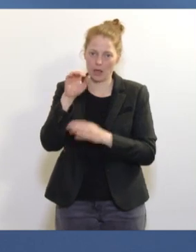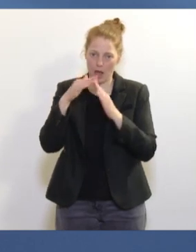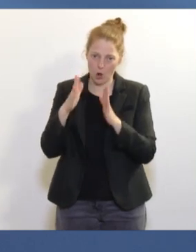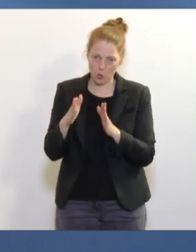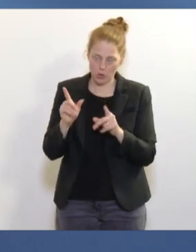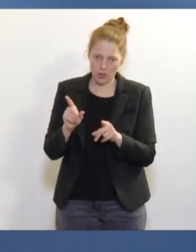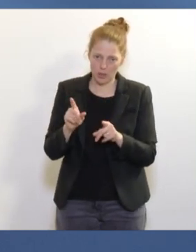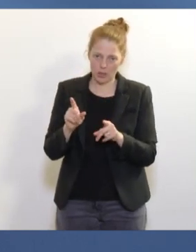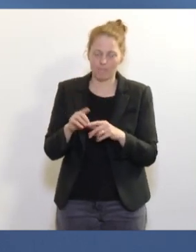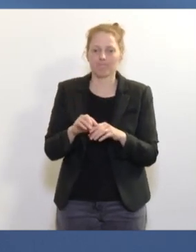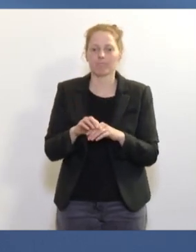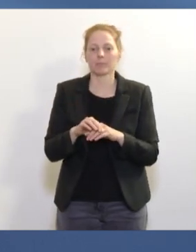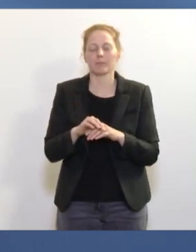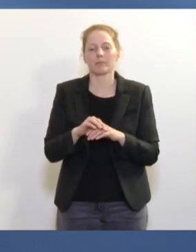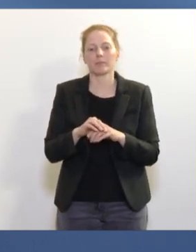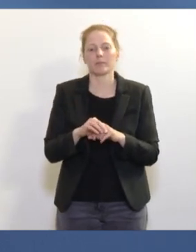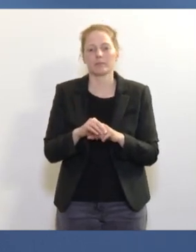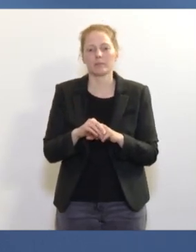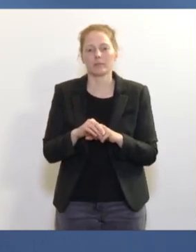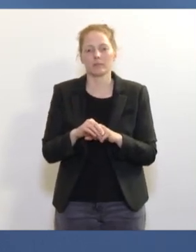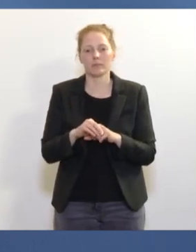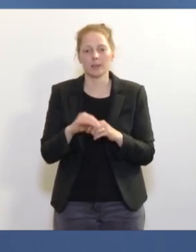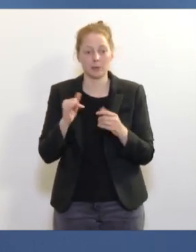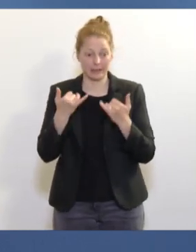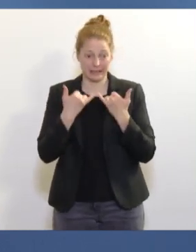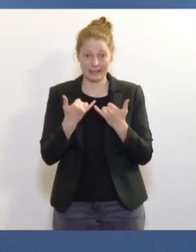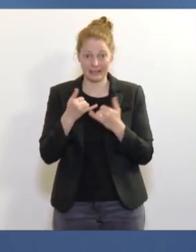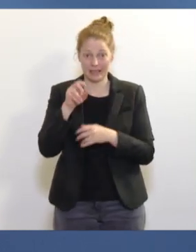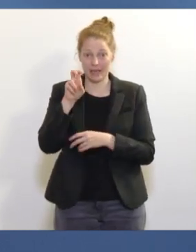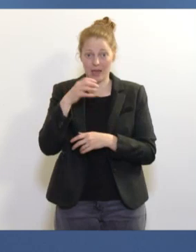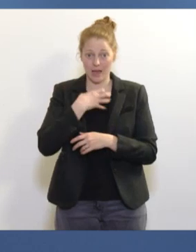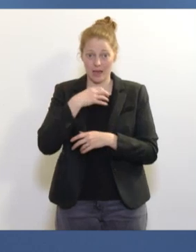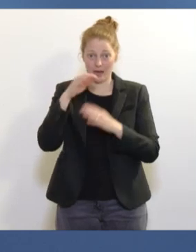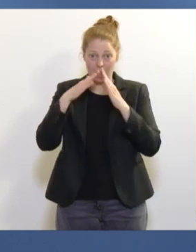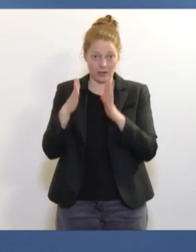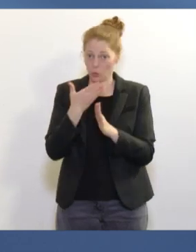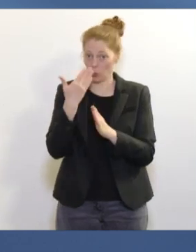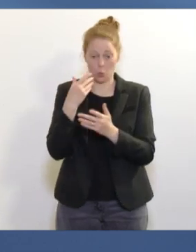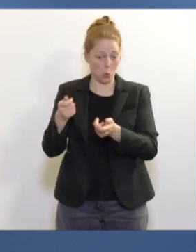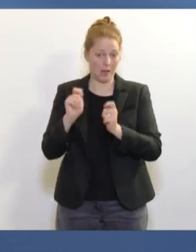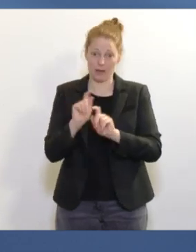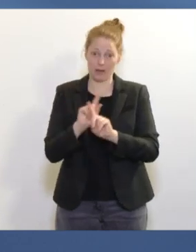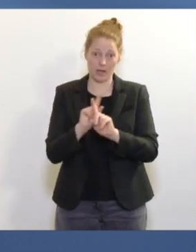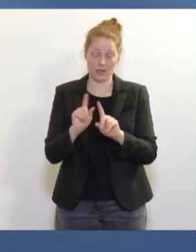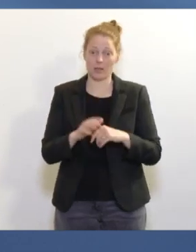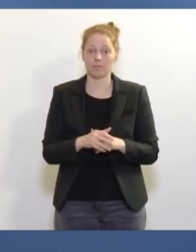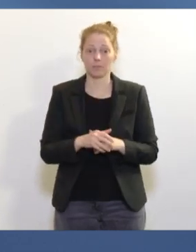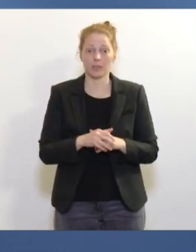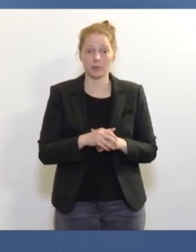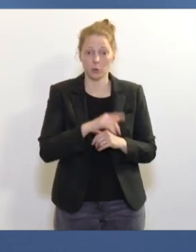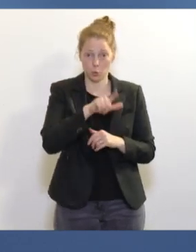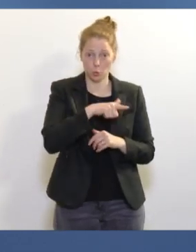ich habe gesagt, also ich habe im Moment noch kein Spital dabei, der den Demand gestaltet. Das sind, wie gesagt,